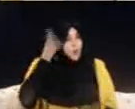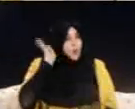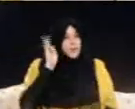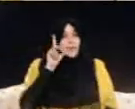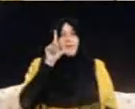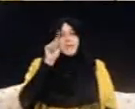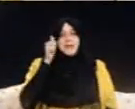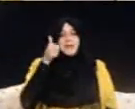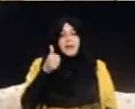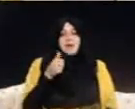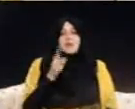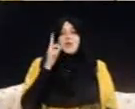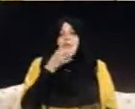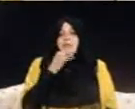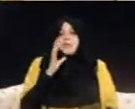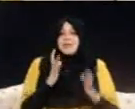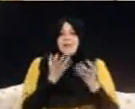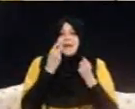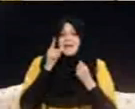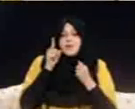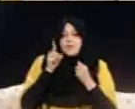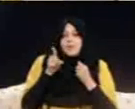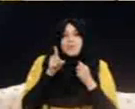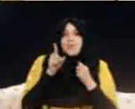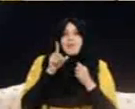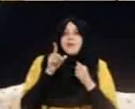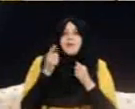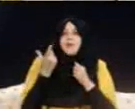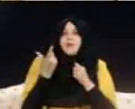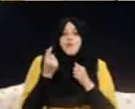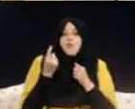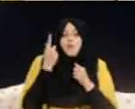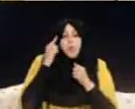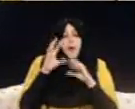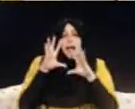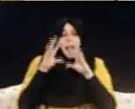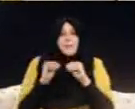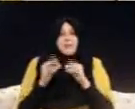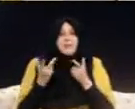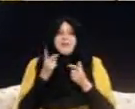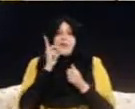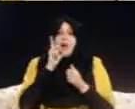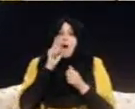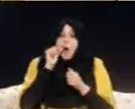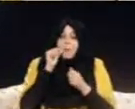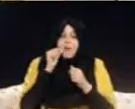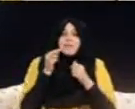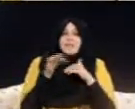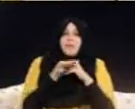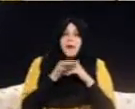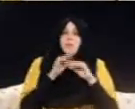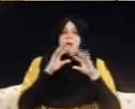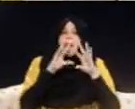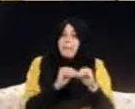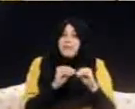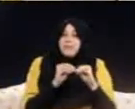ومن آياته إن خلق لكم من أنفسكم أزواجا لتسكنوا إليها. كيف يسكن الزوج إلى زوجته إذا كانت